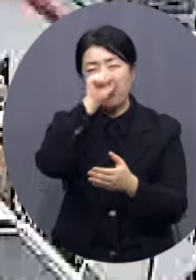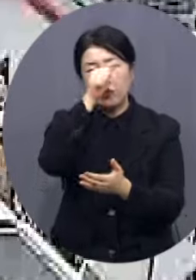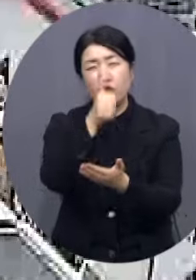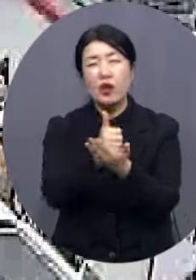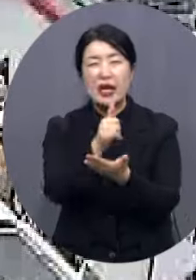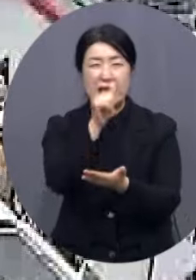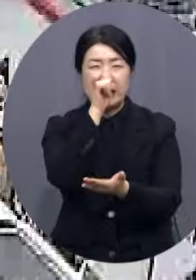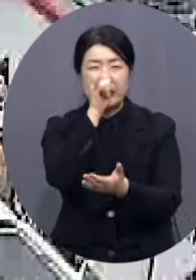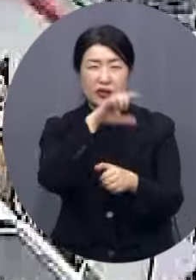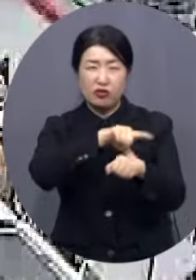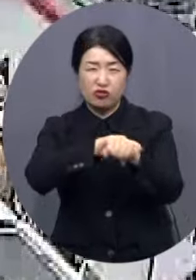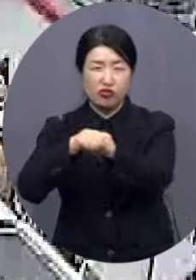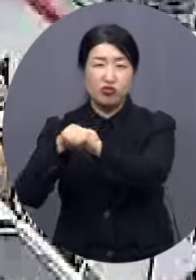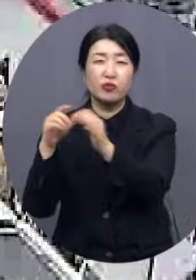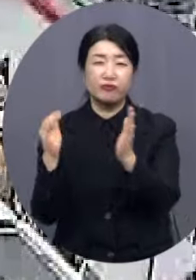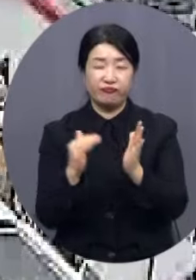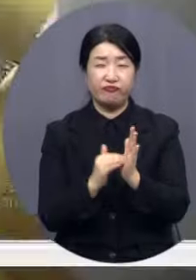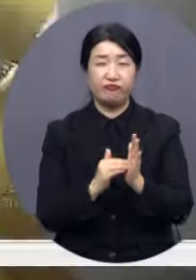저질러